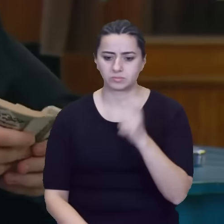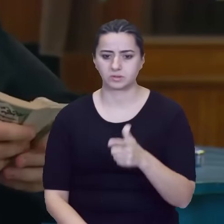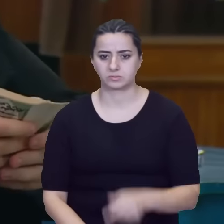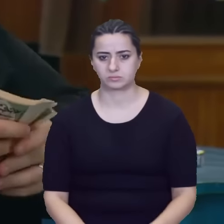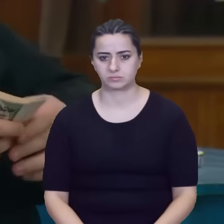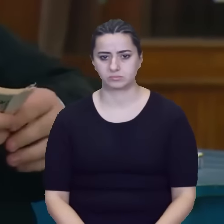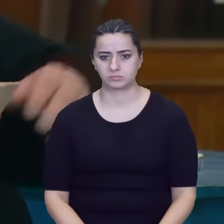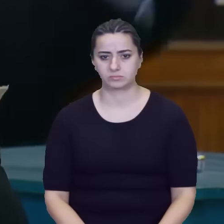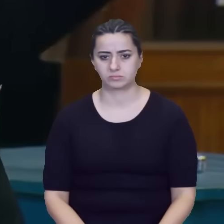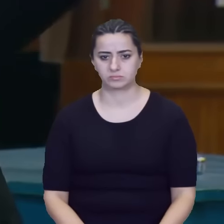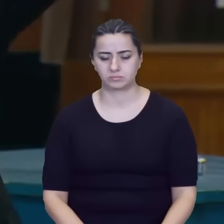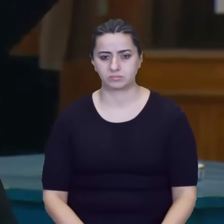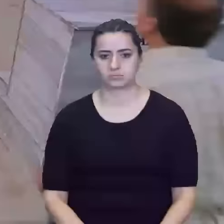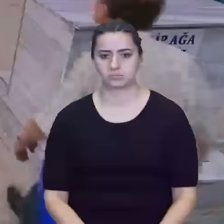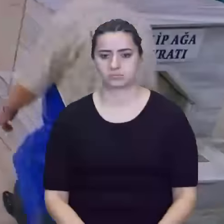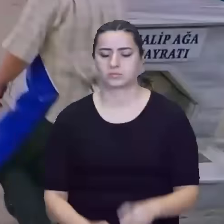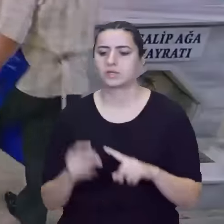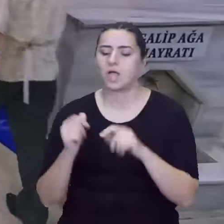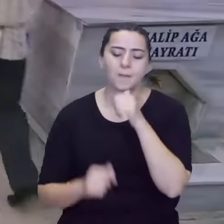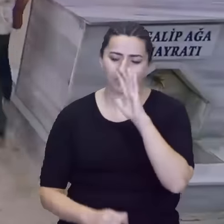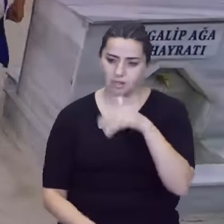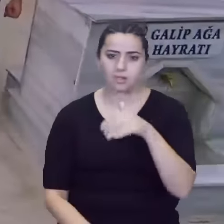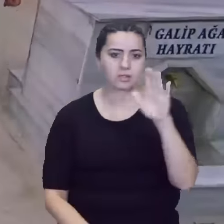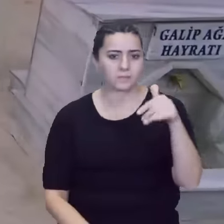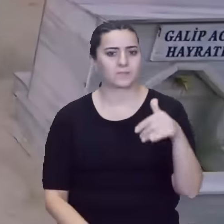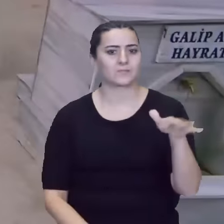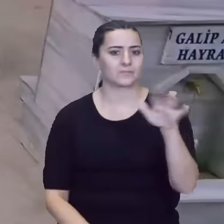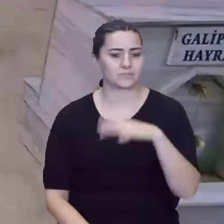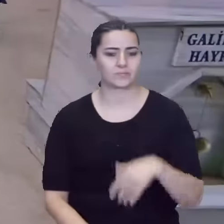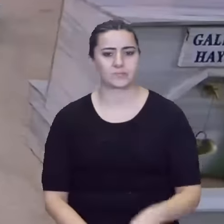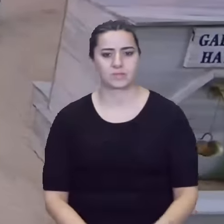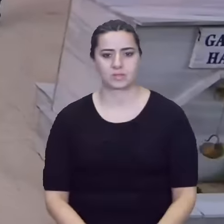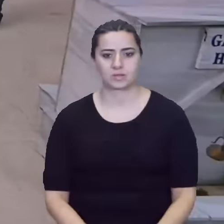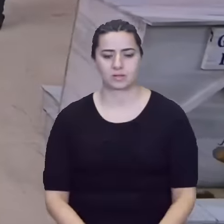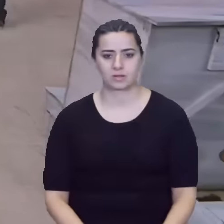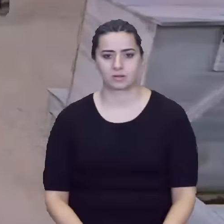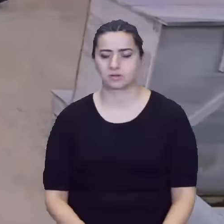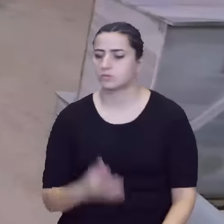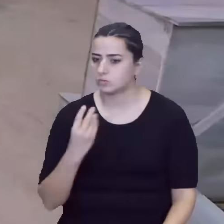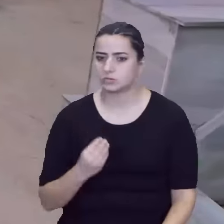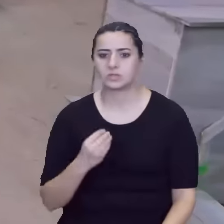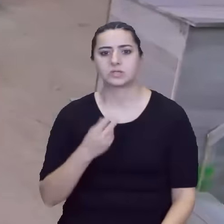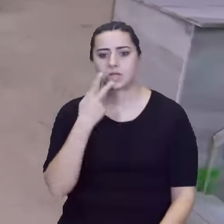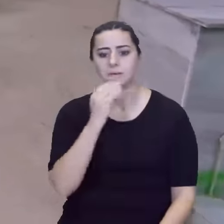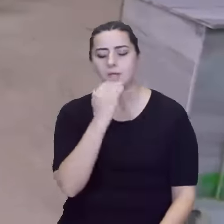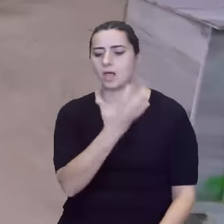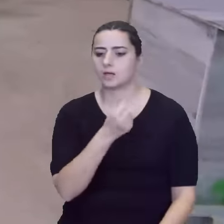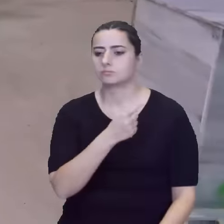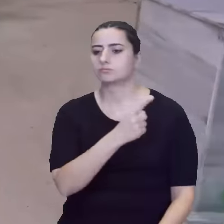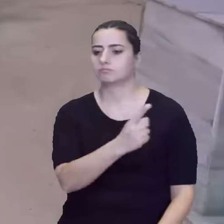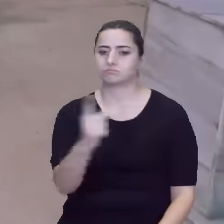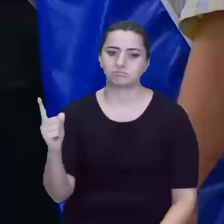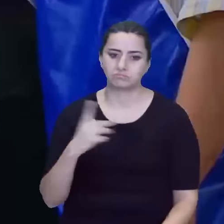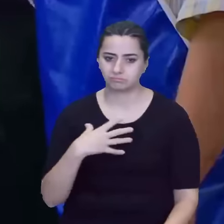ise veririm. İdris abi. Gel abi. Refik gel kardeşim, sen de gel. Buyursun hanımefendi. Hayırdır, ne oldu? Kaşar alıyorum abi